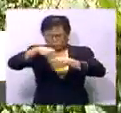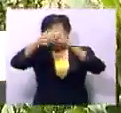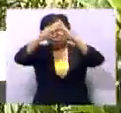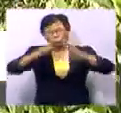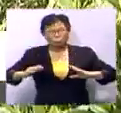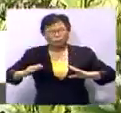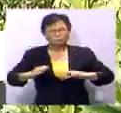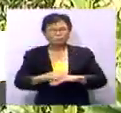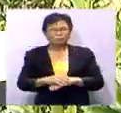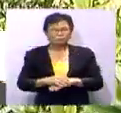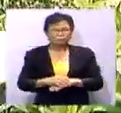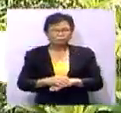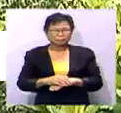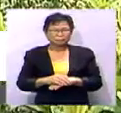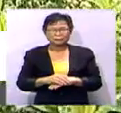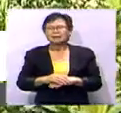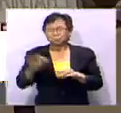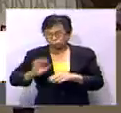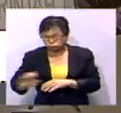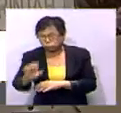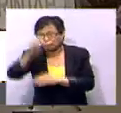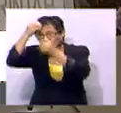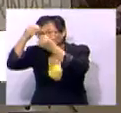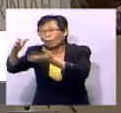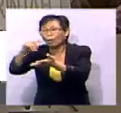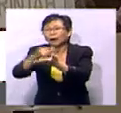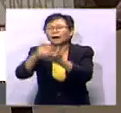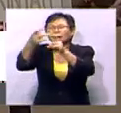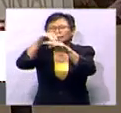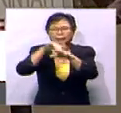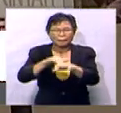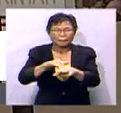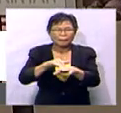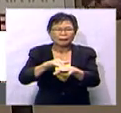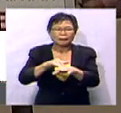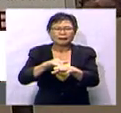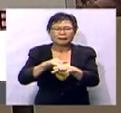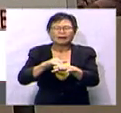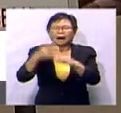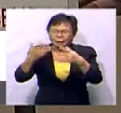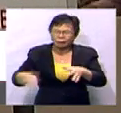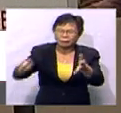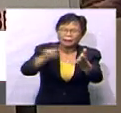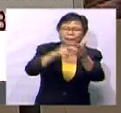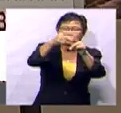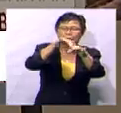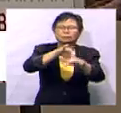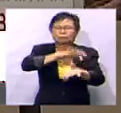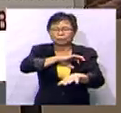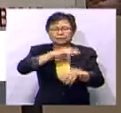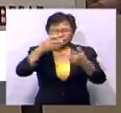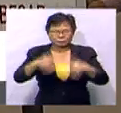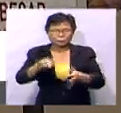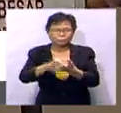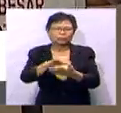pam kumbahan. Dia kemudian bergegas memaklumkan perkara itu kepada penyelainya sebelum melaporkan kepada pihak polis.